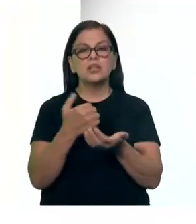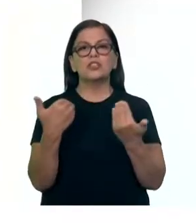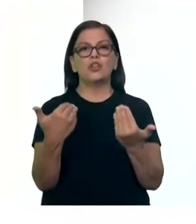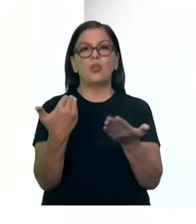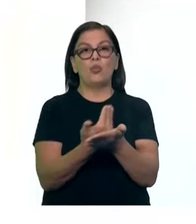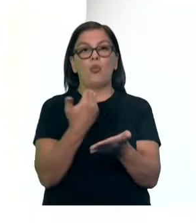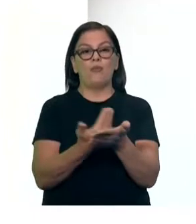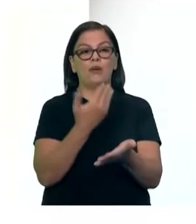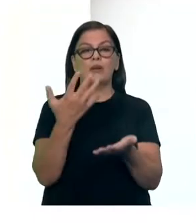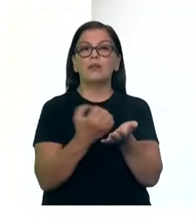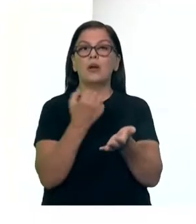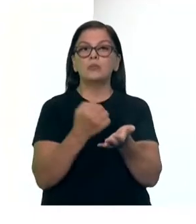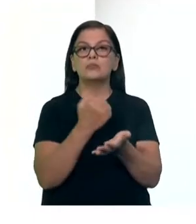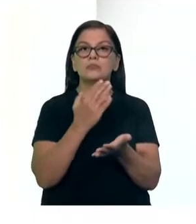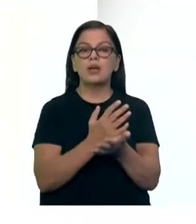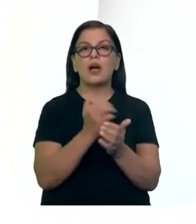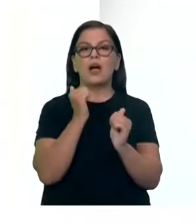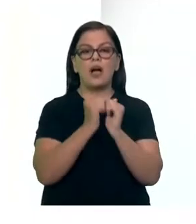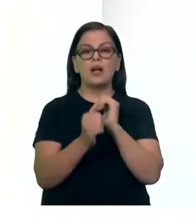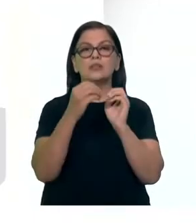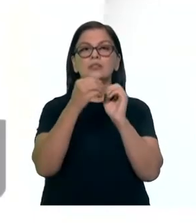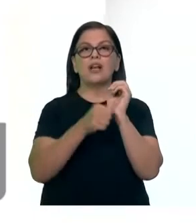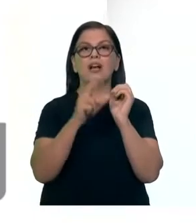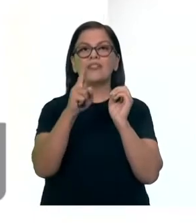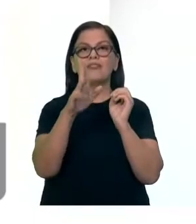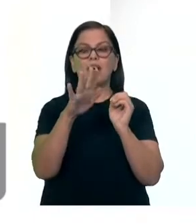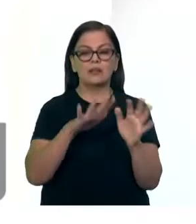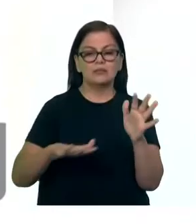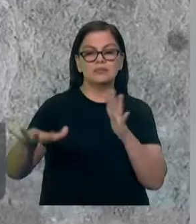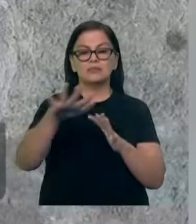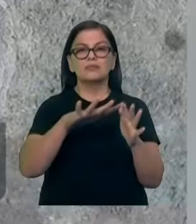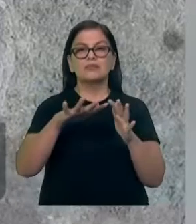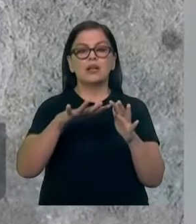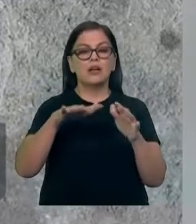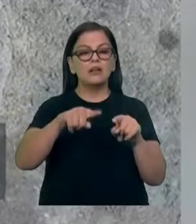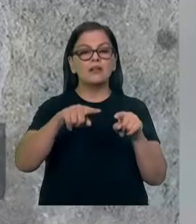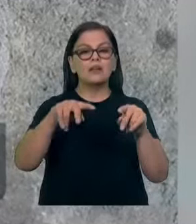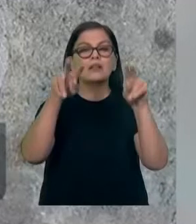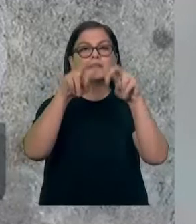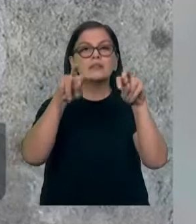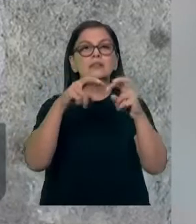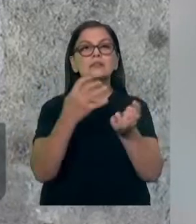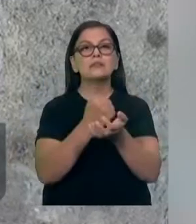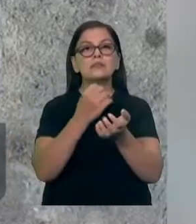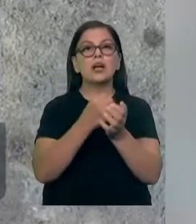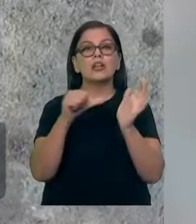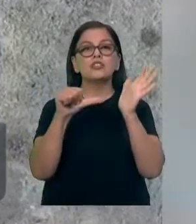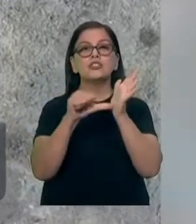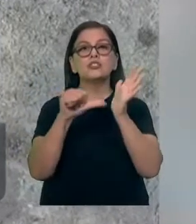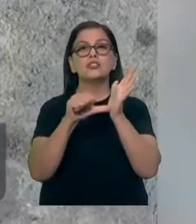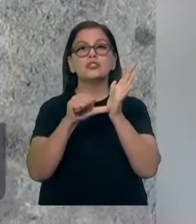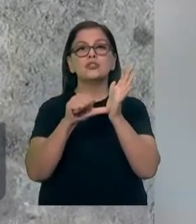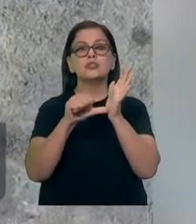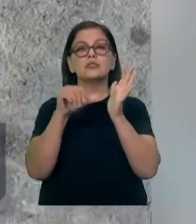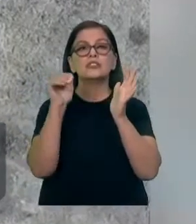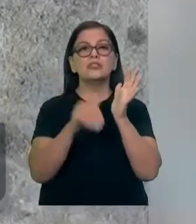tapıntılar aşkarlanıb. Hər biri 16 kvadrat metr olan 4 sahədə aparılan qazıntı zamanı bizim eradan əvvəl 6-cı minilliyin